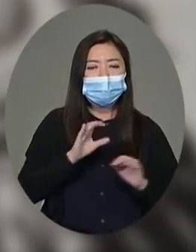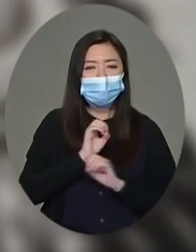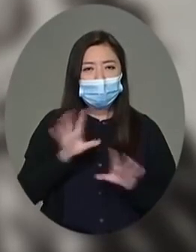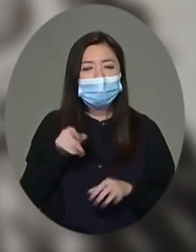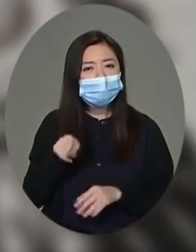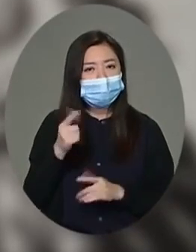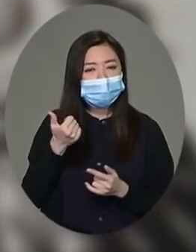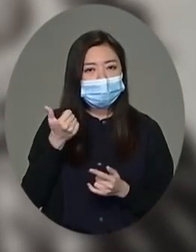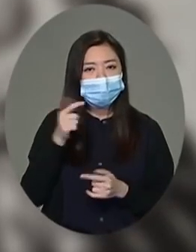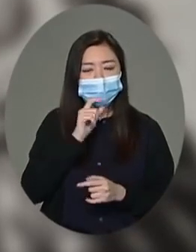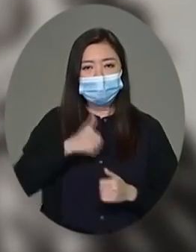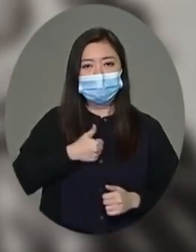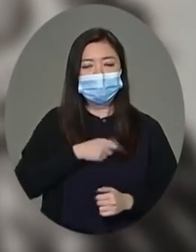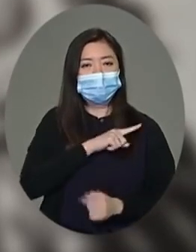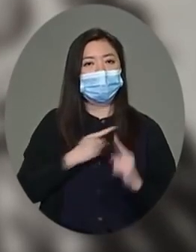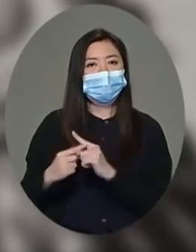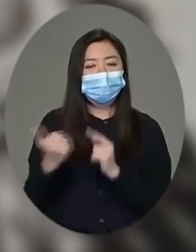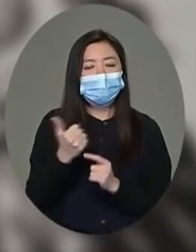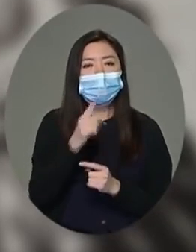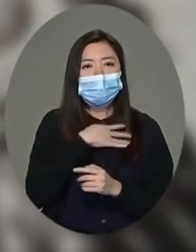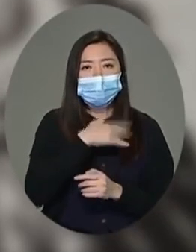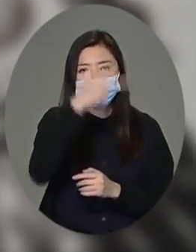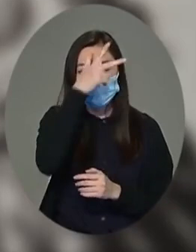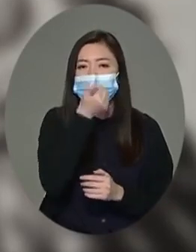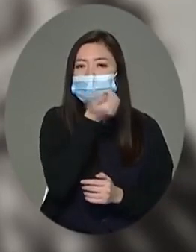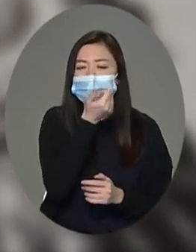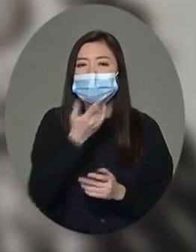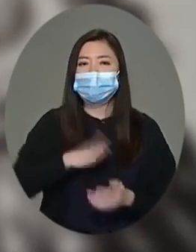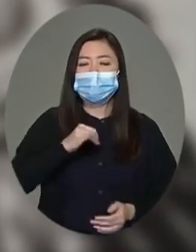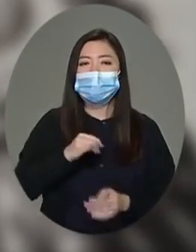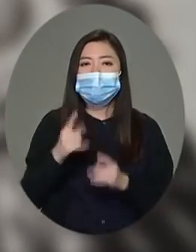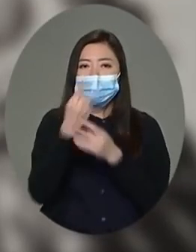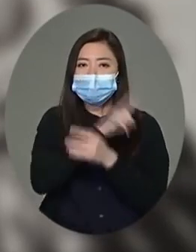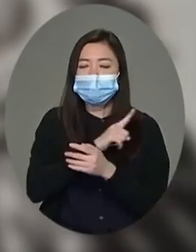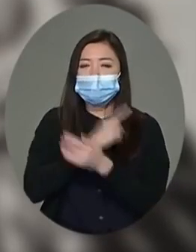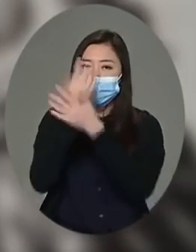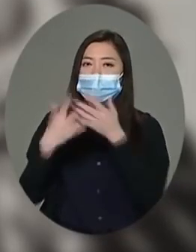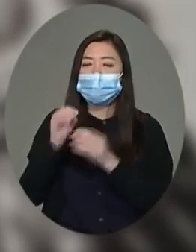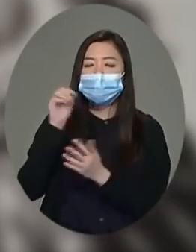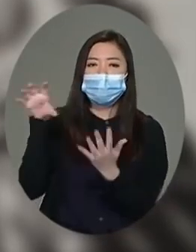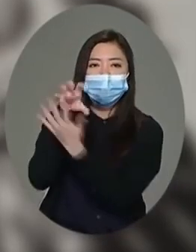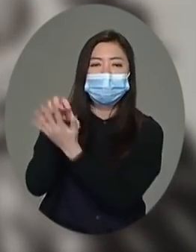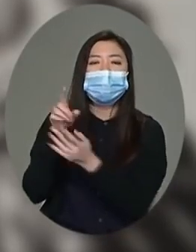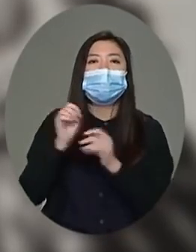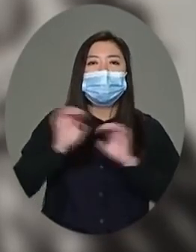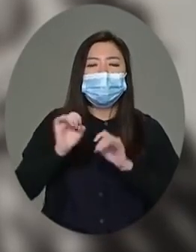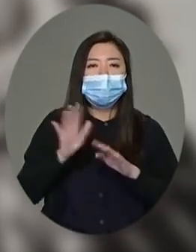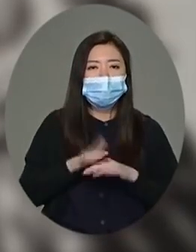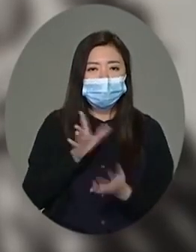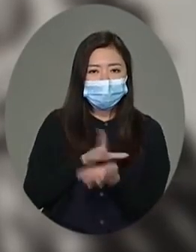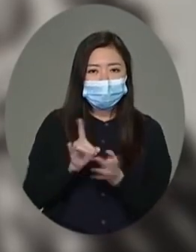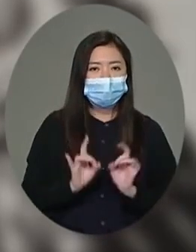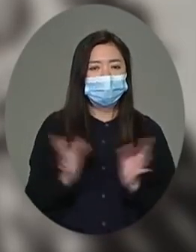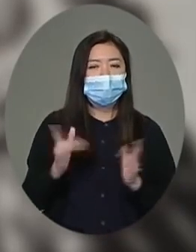或政府施政有意見，並在社交媒體發表，看不到跟他的專業表現有什麼關係，批